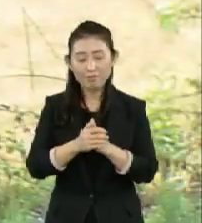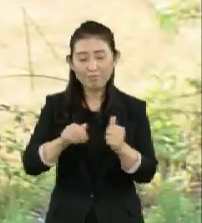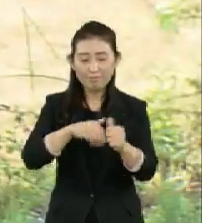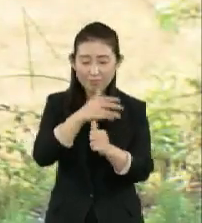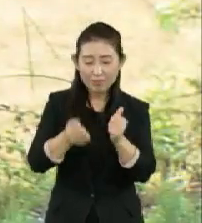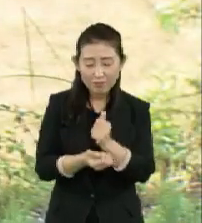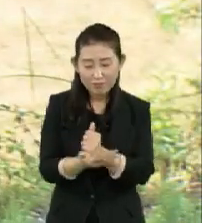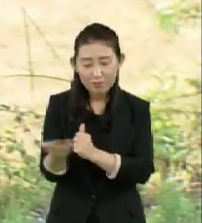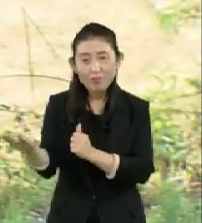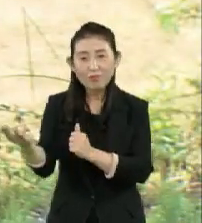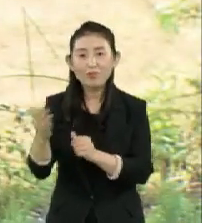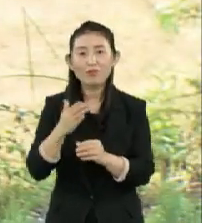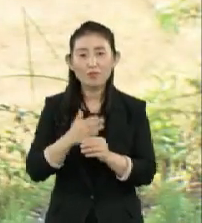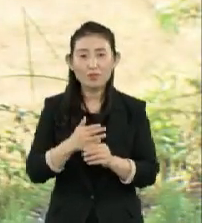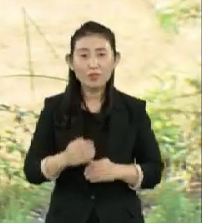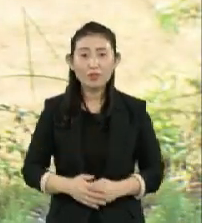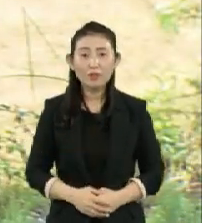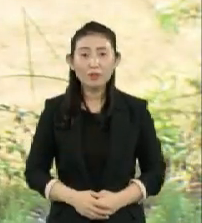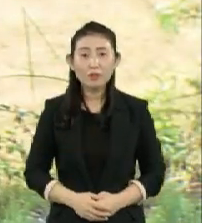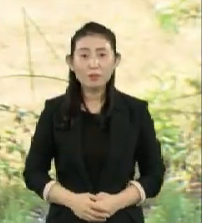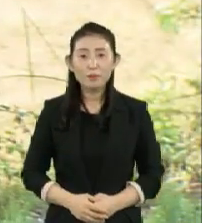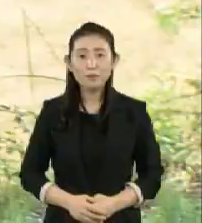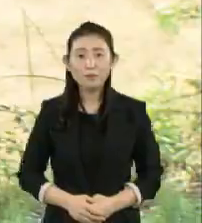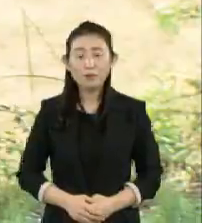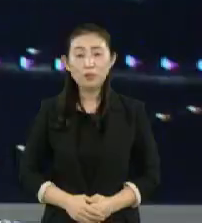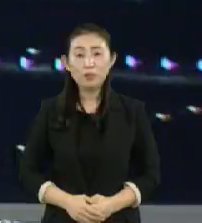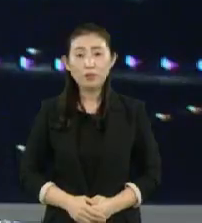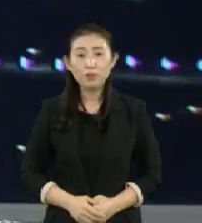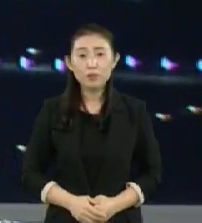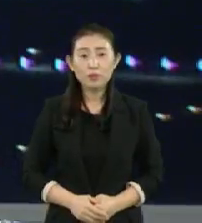있습니다. TJB 조혜원입니다.